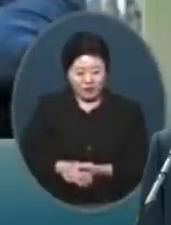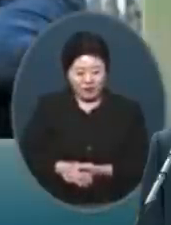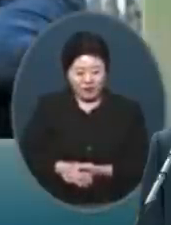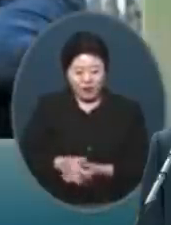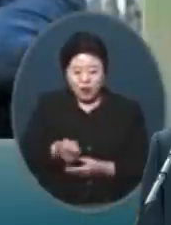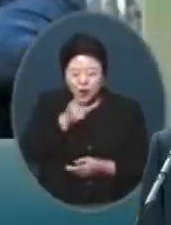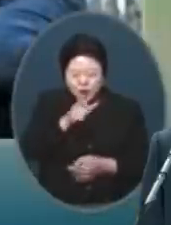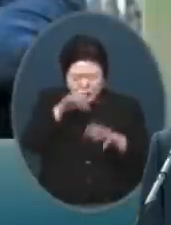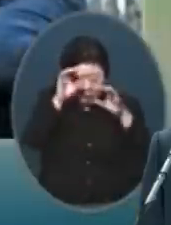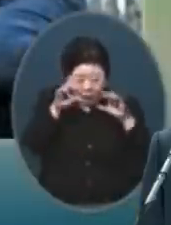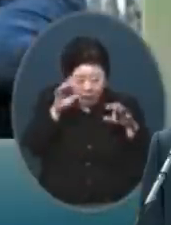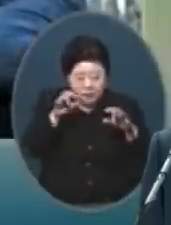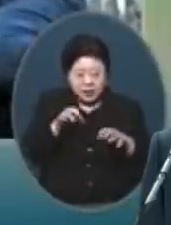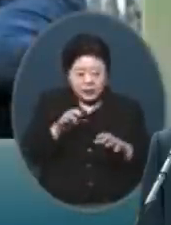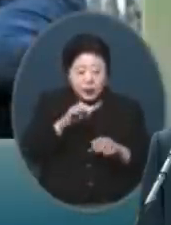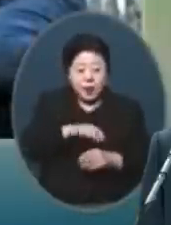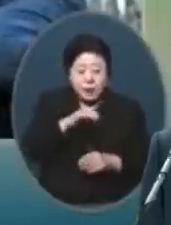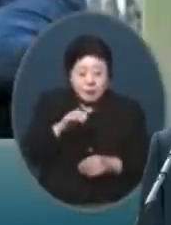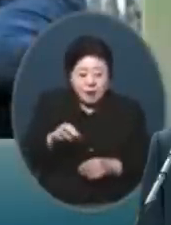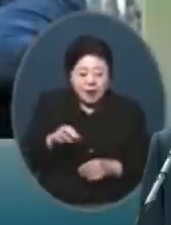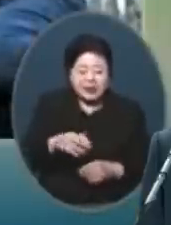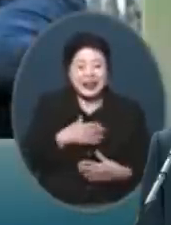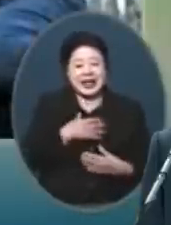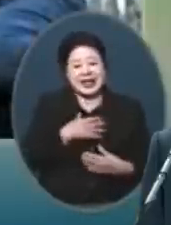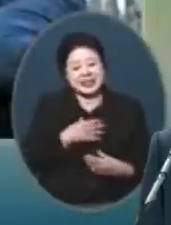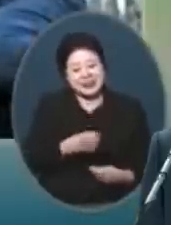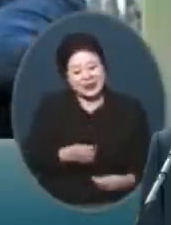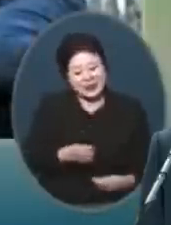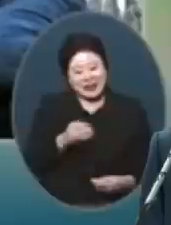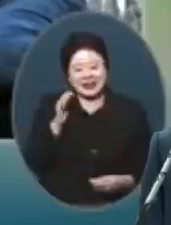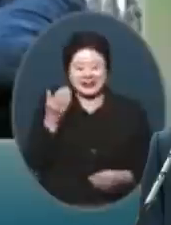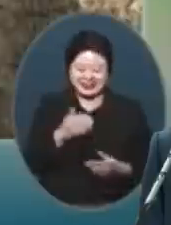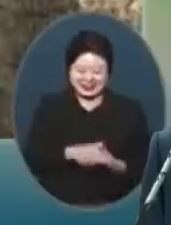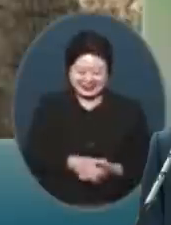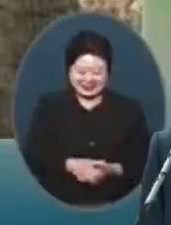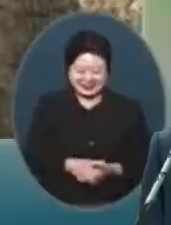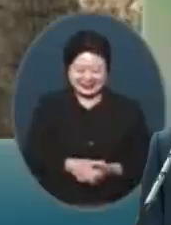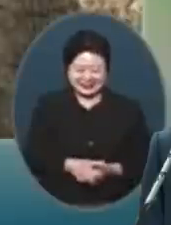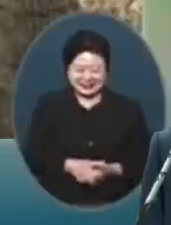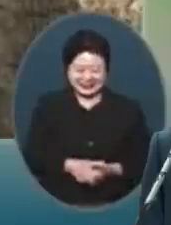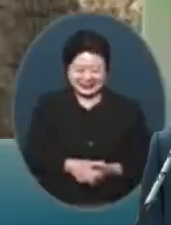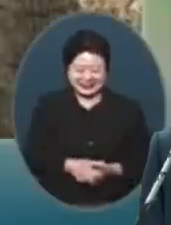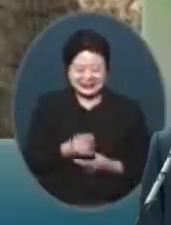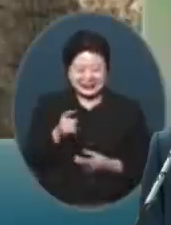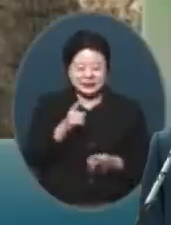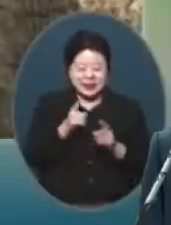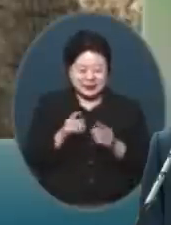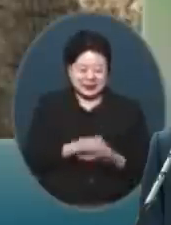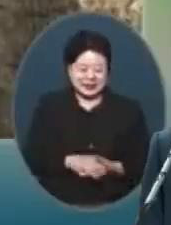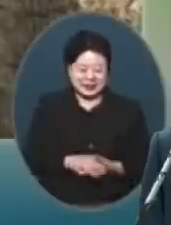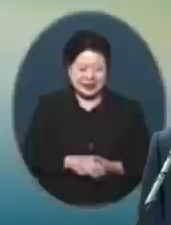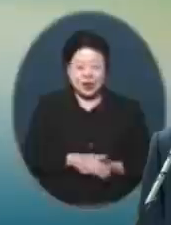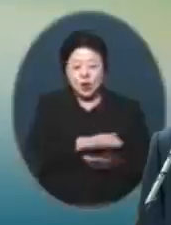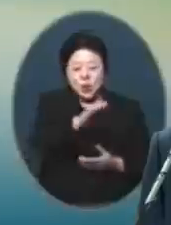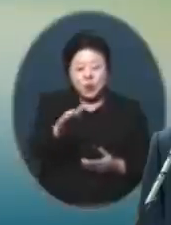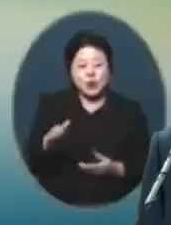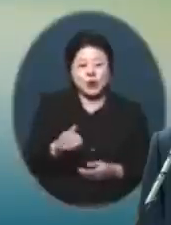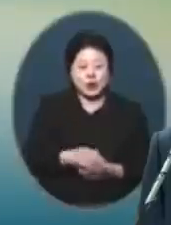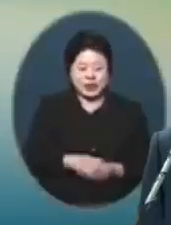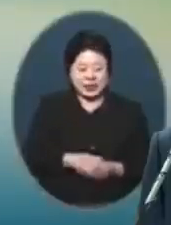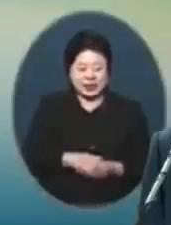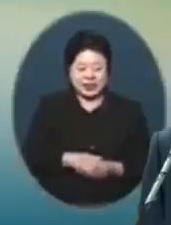홍수철이 되어도 마을이 안전하게 되었습니다. 그들은 말합니다. 우리의